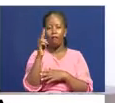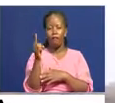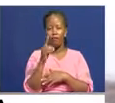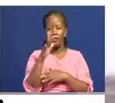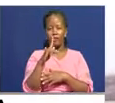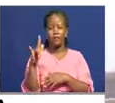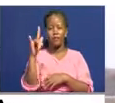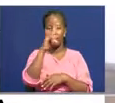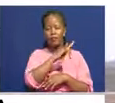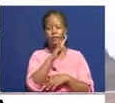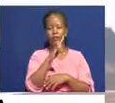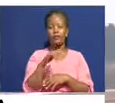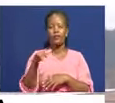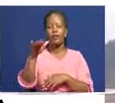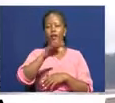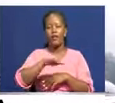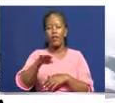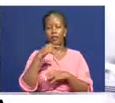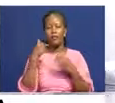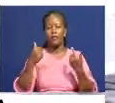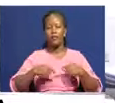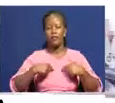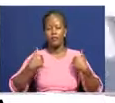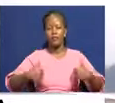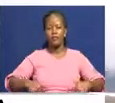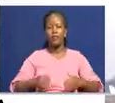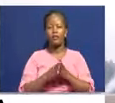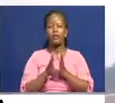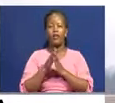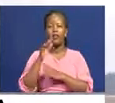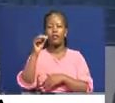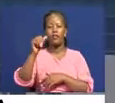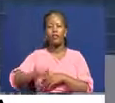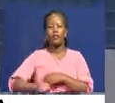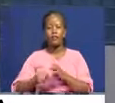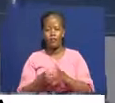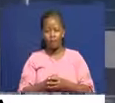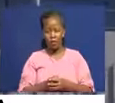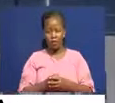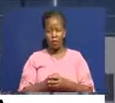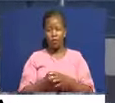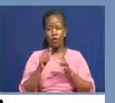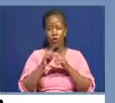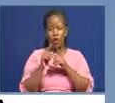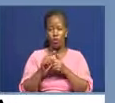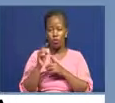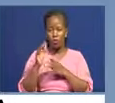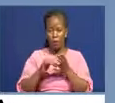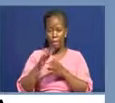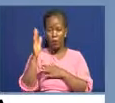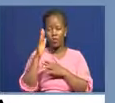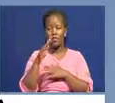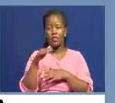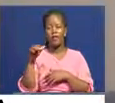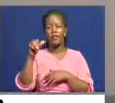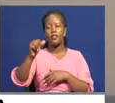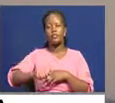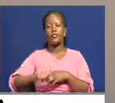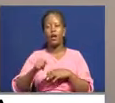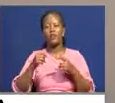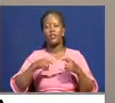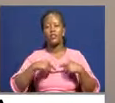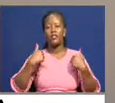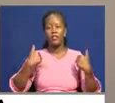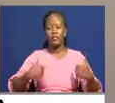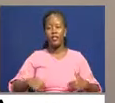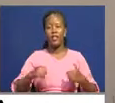Mohe, mkoa wa Heilongjiang, kaskazini mashariki mwa China. Na huko mkoani Jiangsu, mashariki mwa China, ndege ya zimamoto